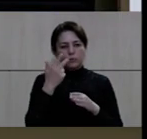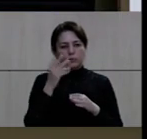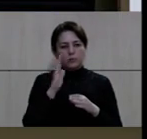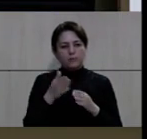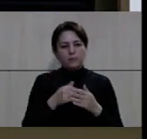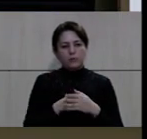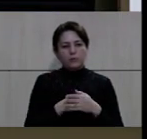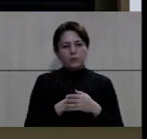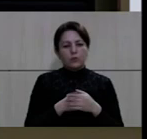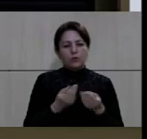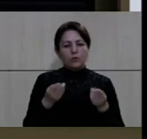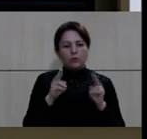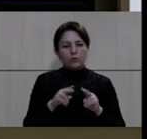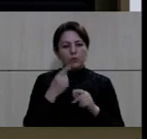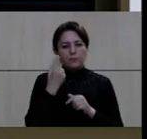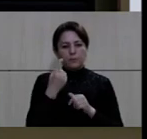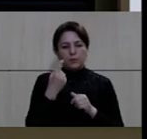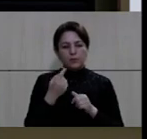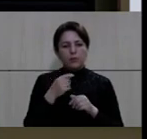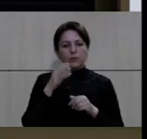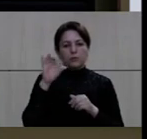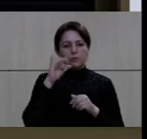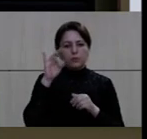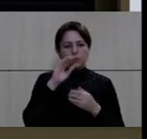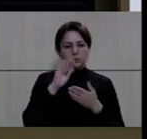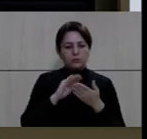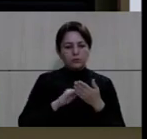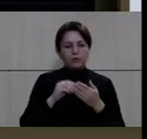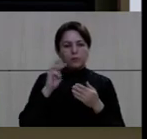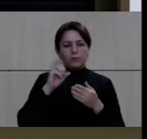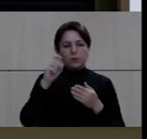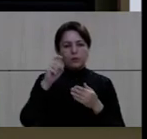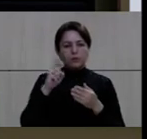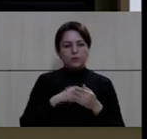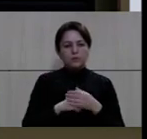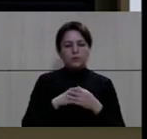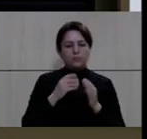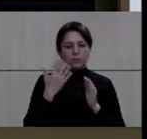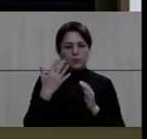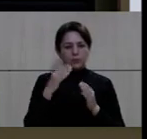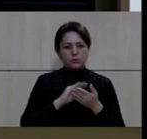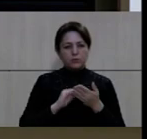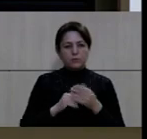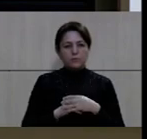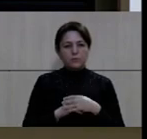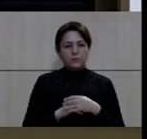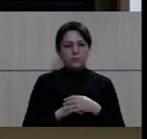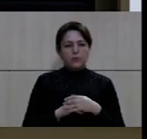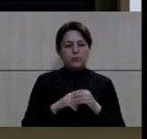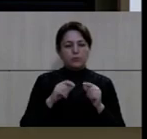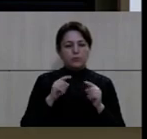bor. Qoldiq 1. Suratiga yozamiz. Maxrajiga 5 ni yozib qo'yamiz.